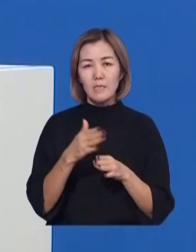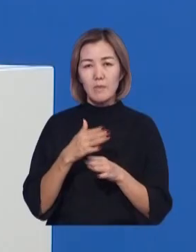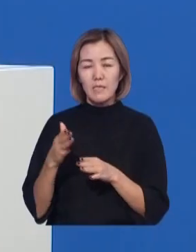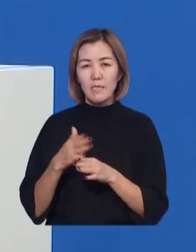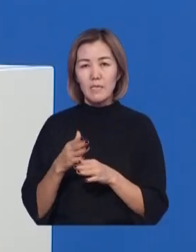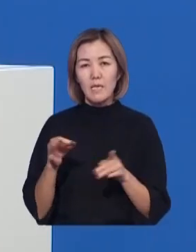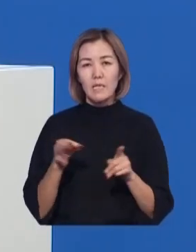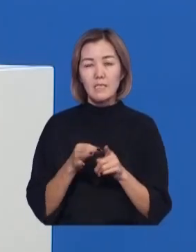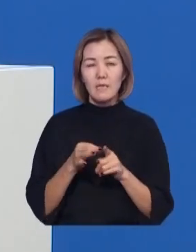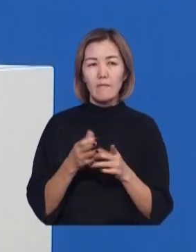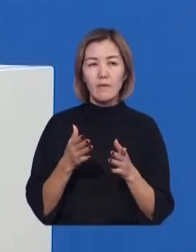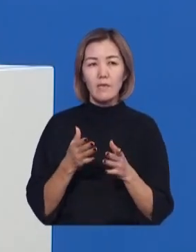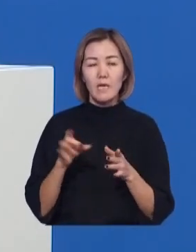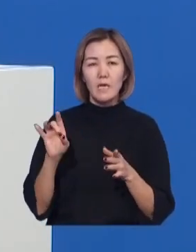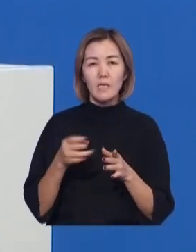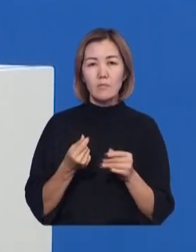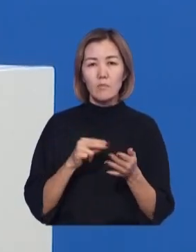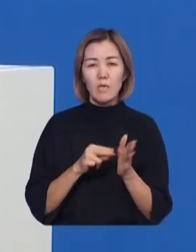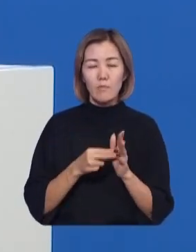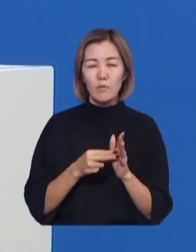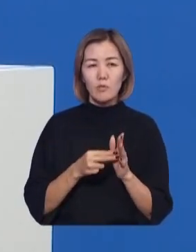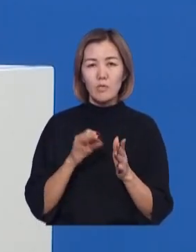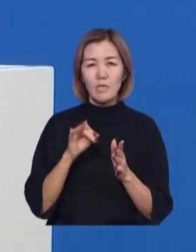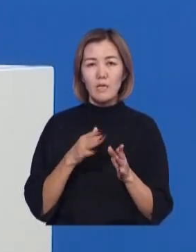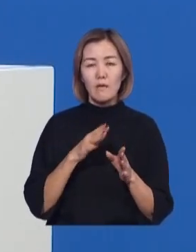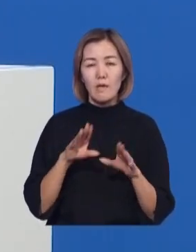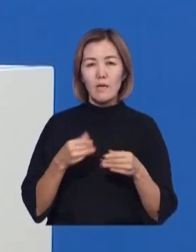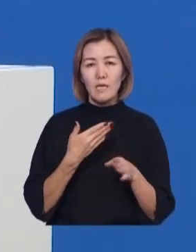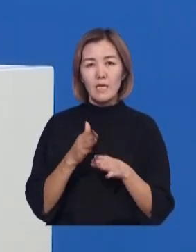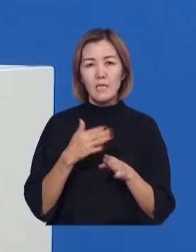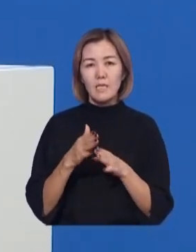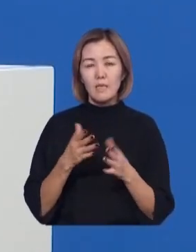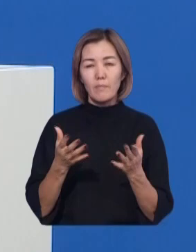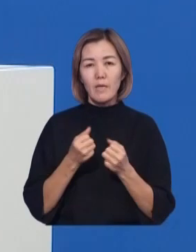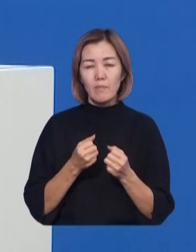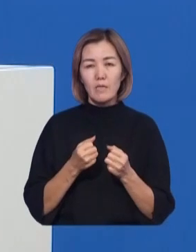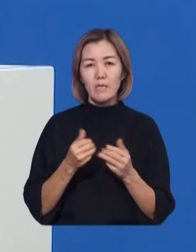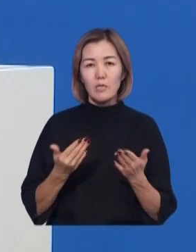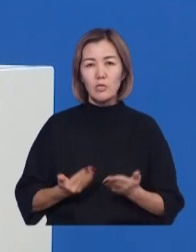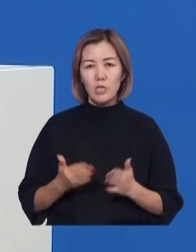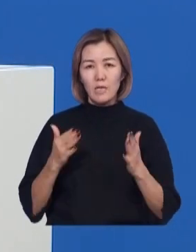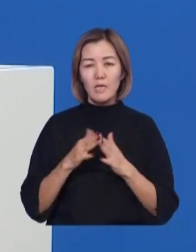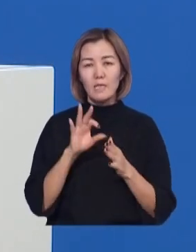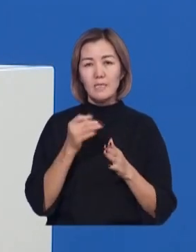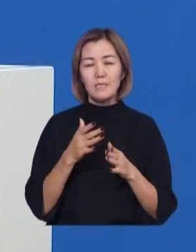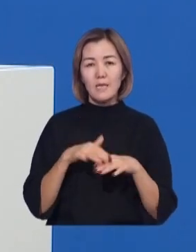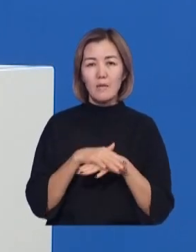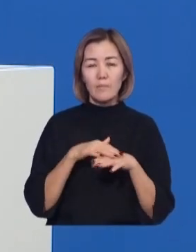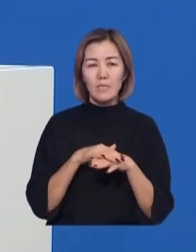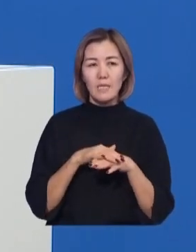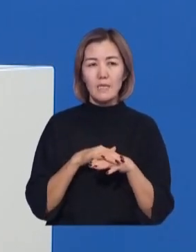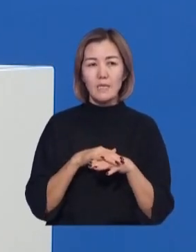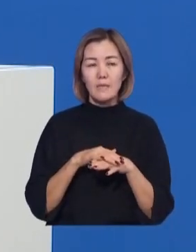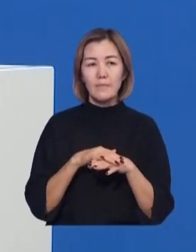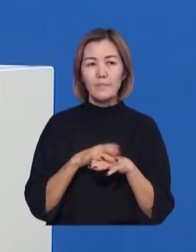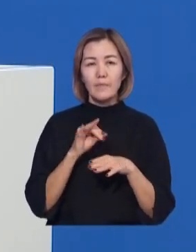на целевые трансферы из республиканского бюджета и выдачу кредитов для приобретения жилья социально уязвимым слоям